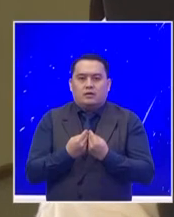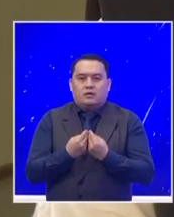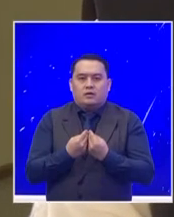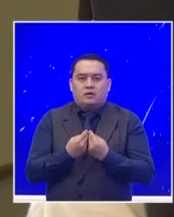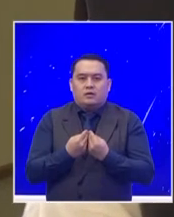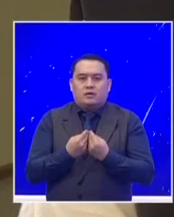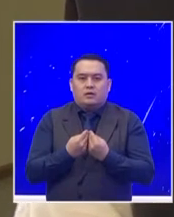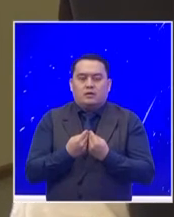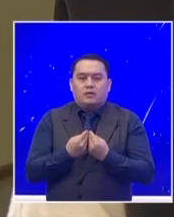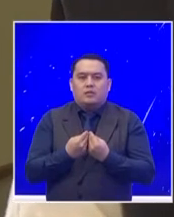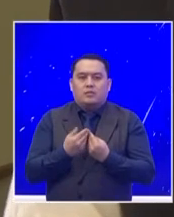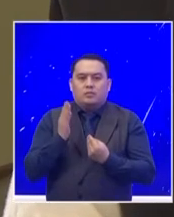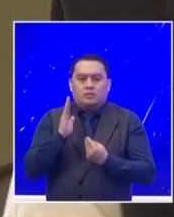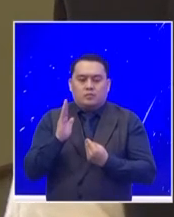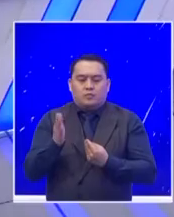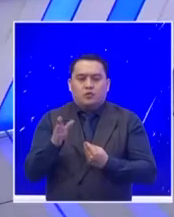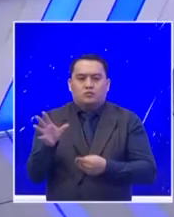пусть земля будет пухом.